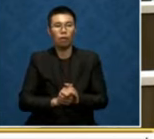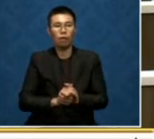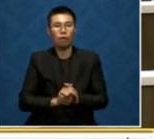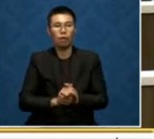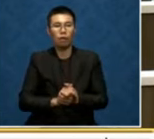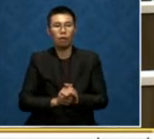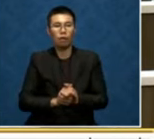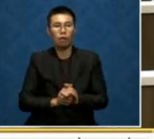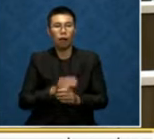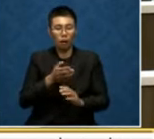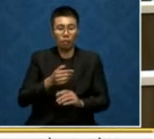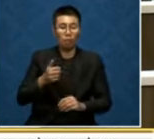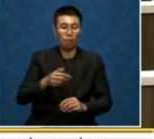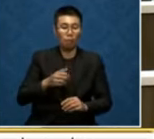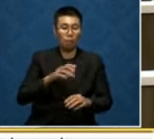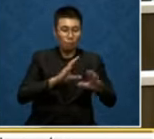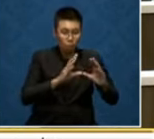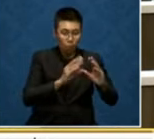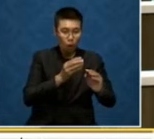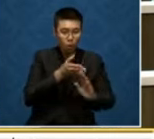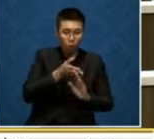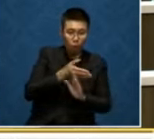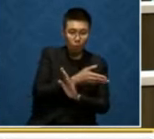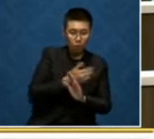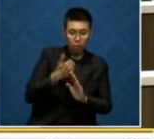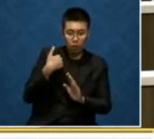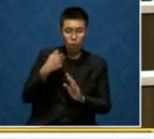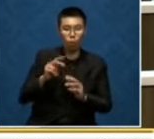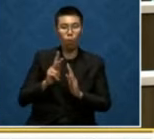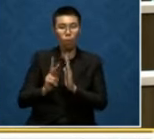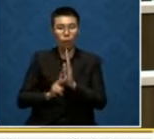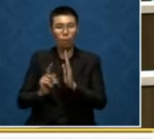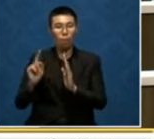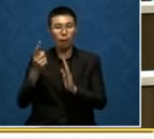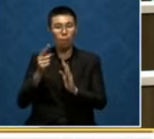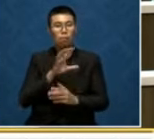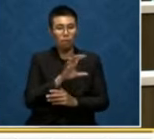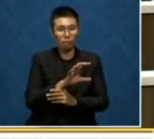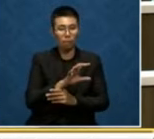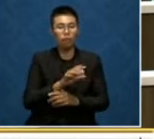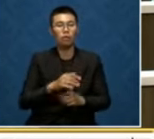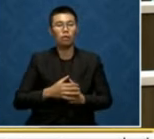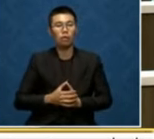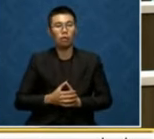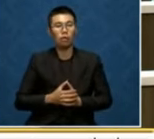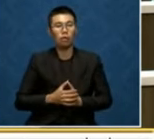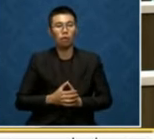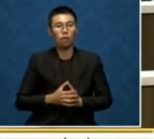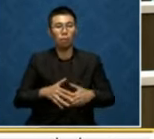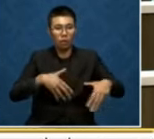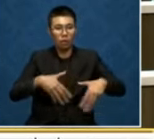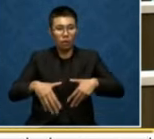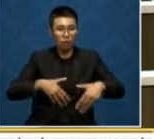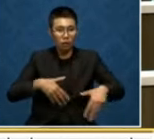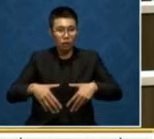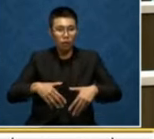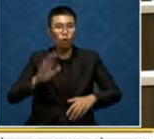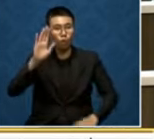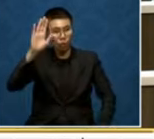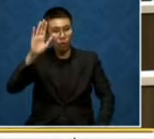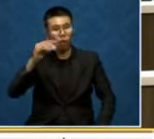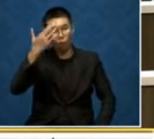เกิดขึ้นก่อนกฎหมายฉบับนี้จะบังคับใช้ผมย้ำนะครับว่าที่ประชาชนที่ชาวบ้านเขายก